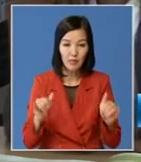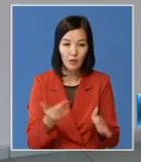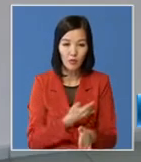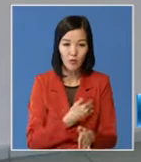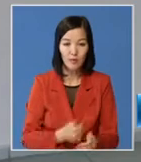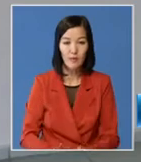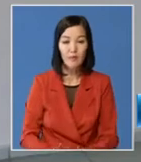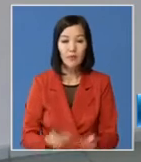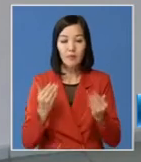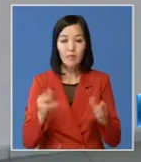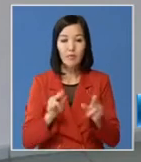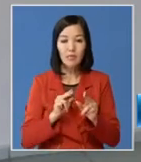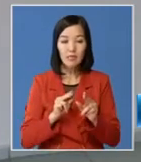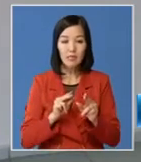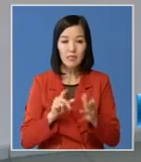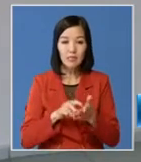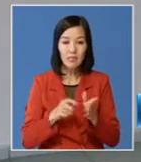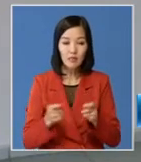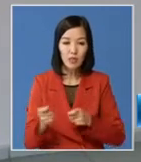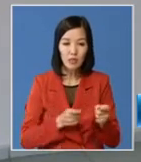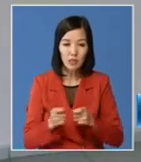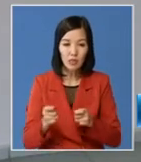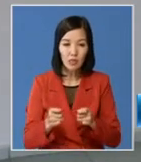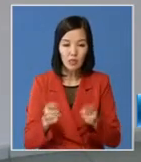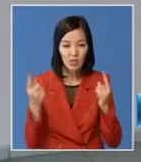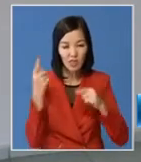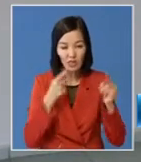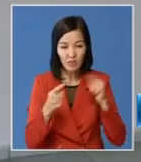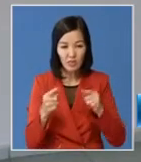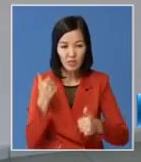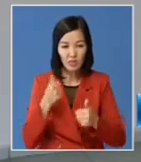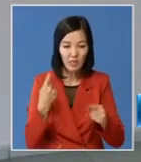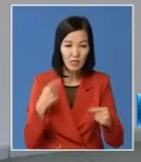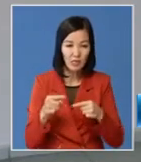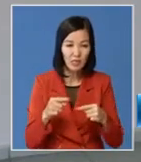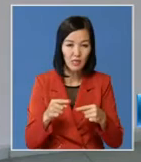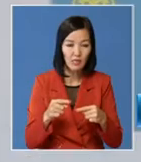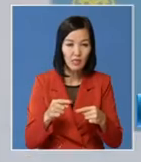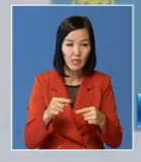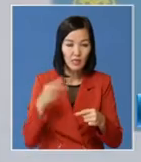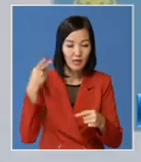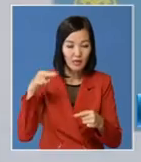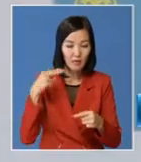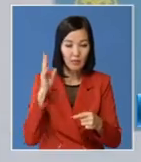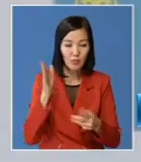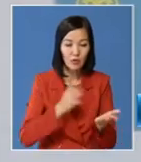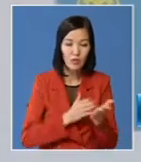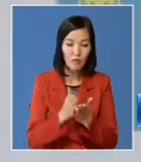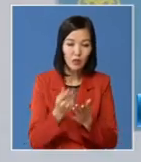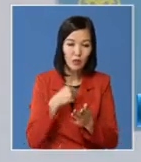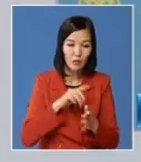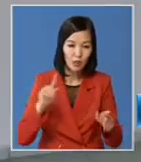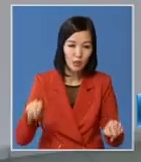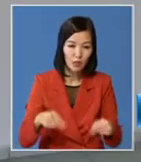ұйымдастырушылар. Биылғы сынып жетекші шығармашылығының ерекшелігі елбасының болашаққа бағдар рухани жаңғыру бағдарламасы аясында